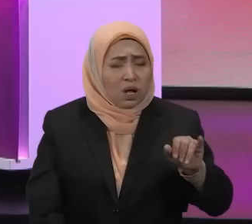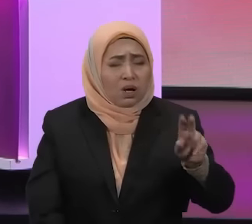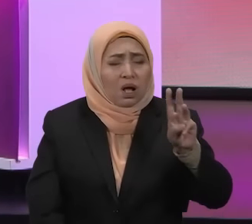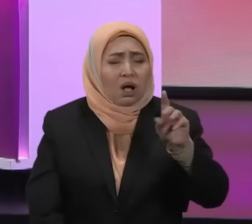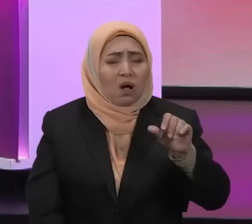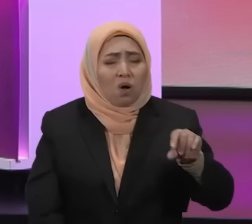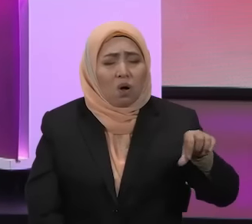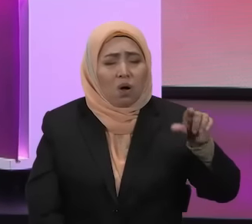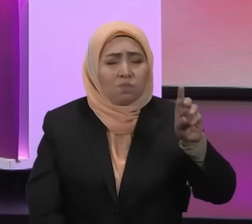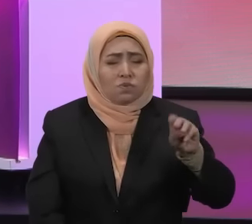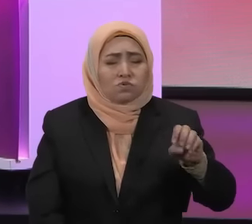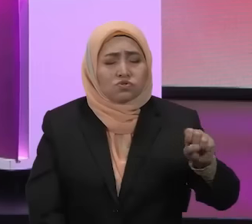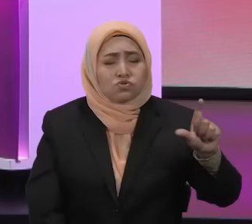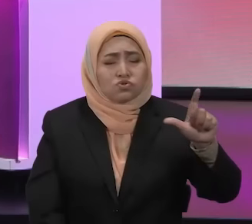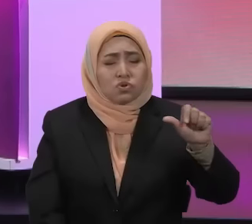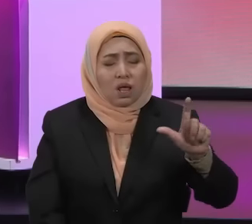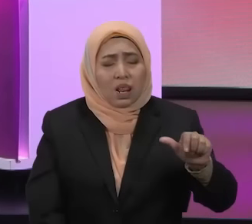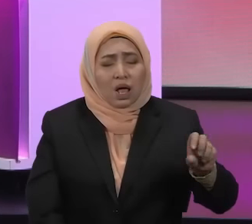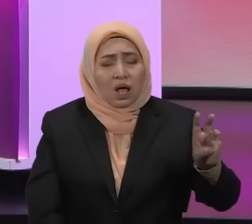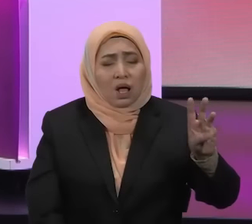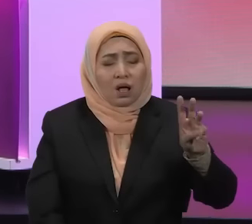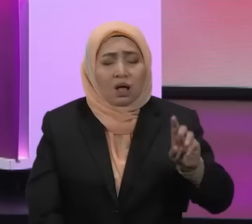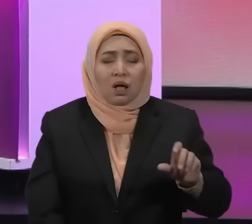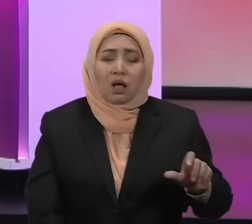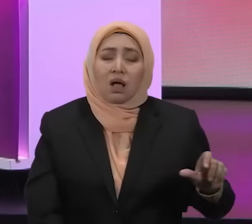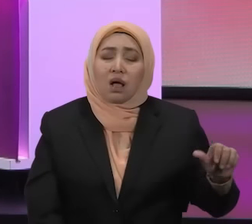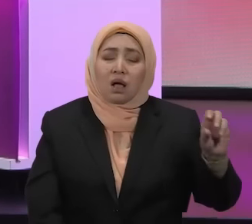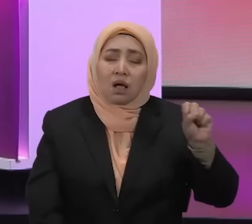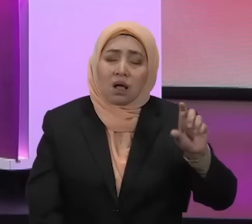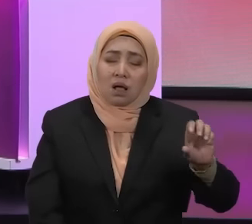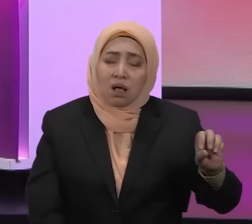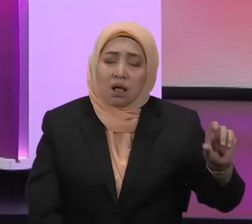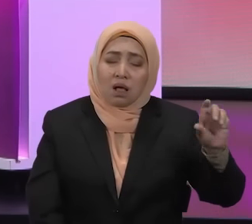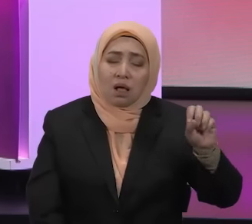الآخر وأقام الصلاة.